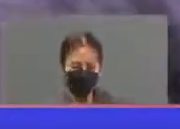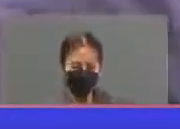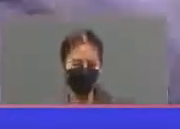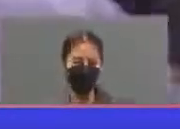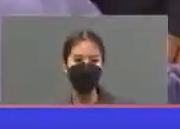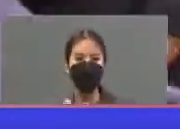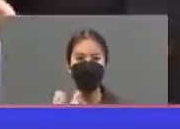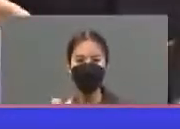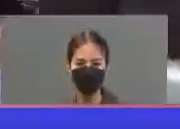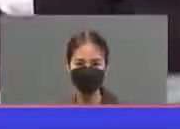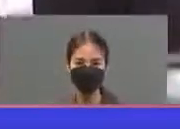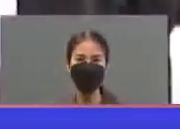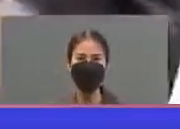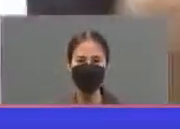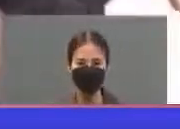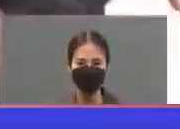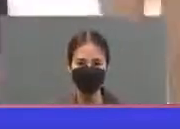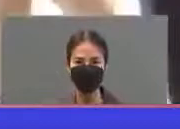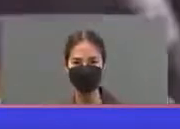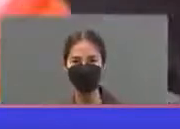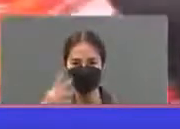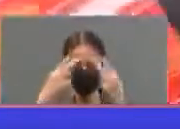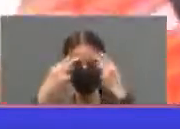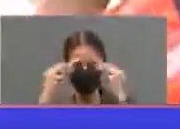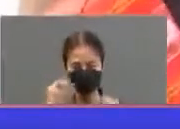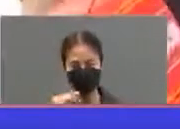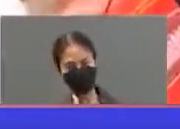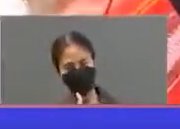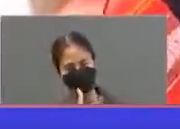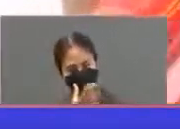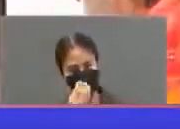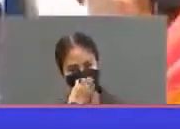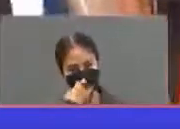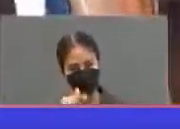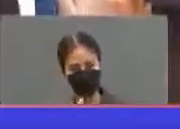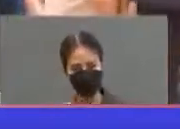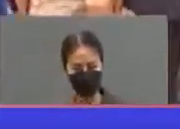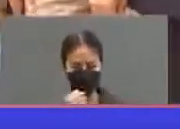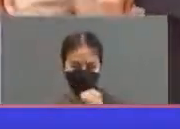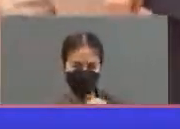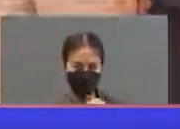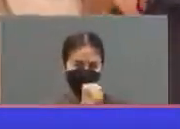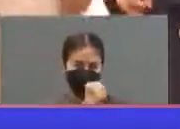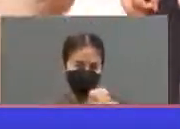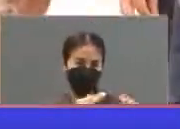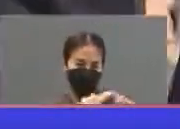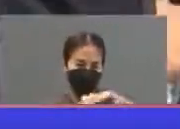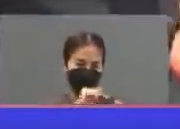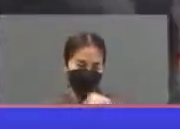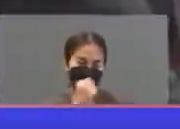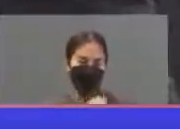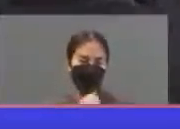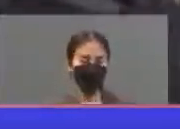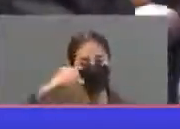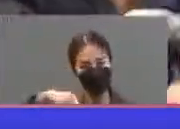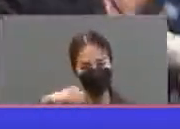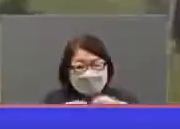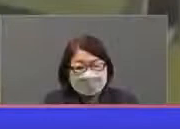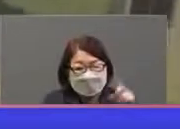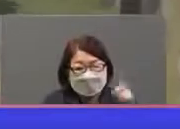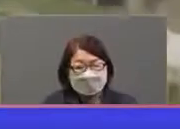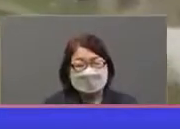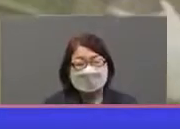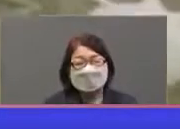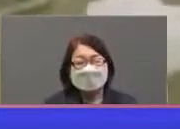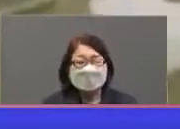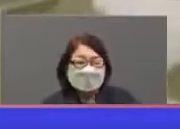เลี้ยงสัตว์เศรษฐกิจที่สำคัญด้วยกันได้แก่4ด้านนะสี่ดำเขาเรียกว่าสีดำมหัศจรรย์แห่ง